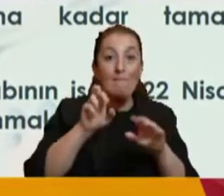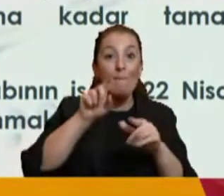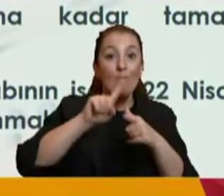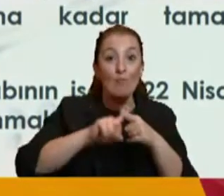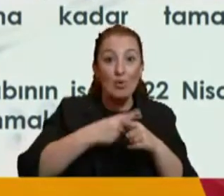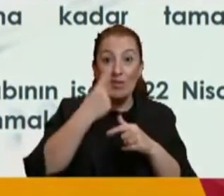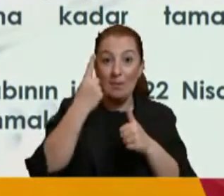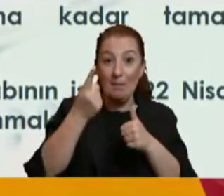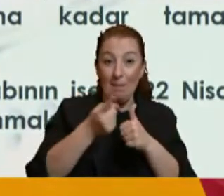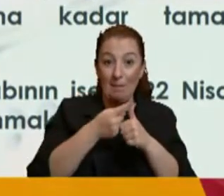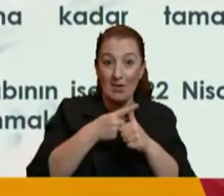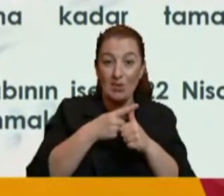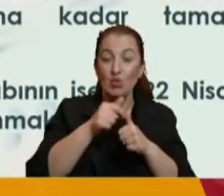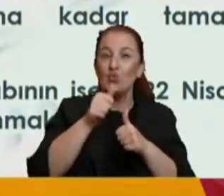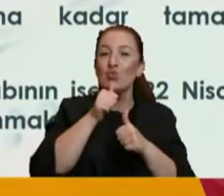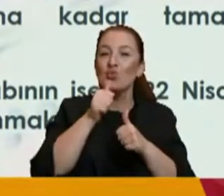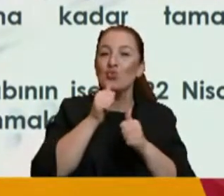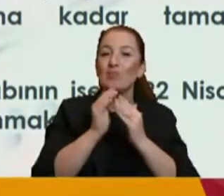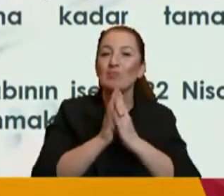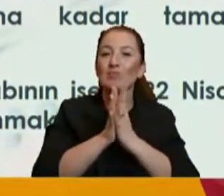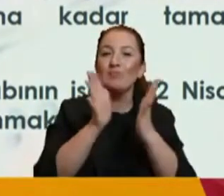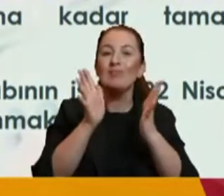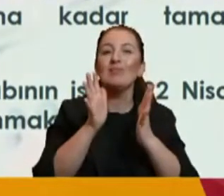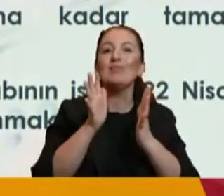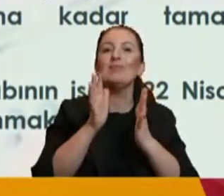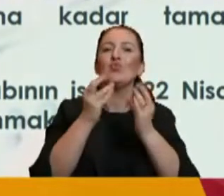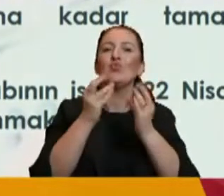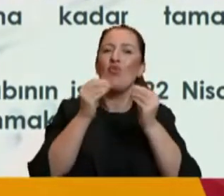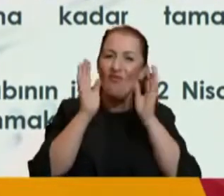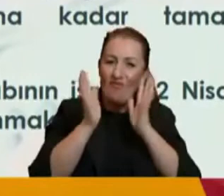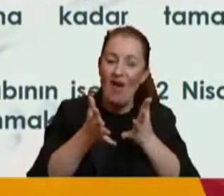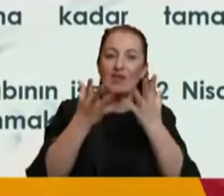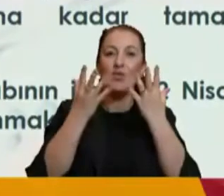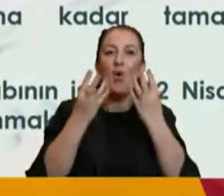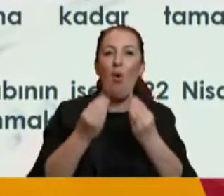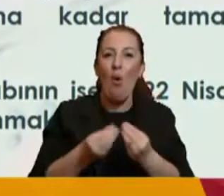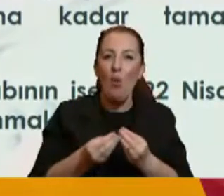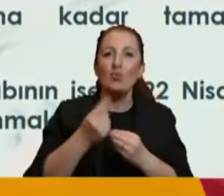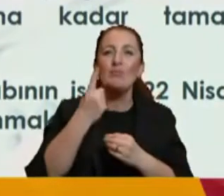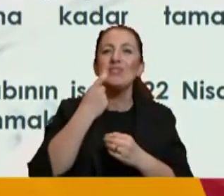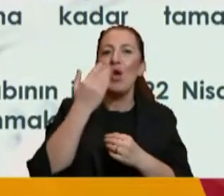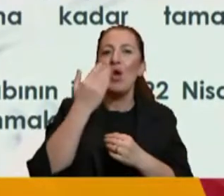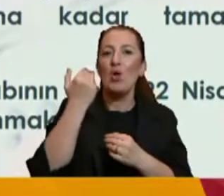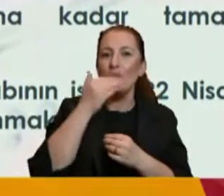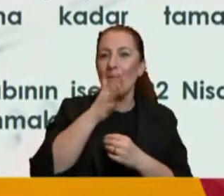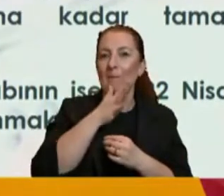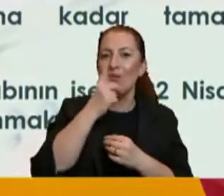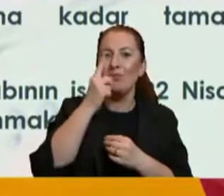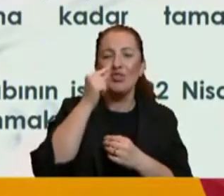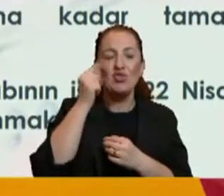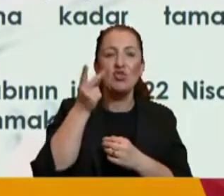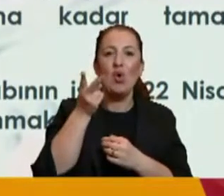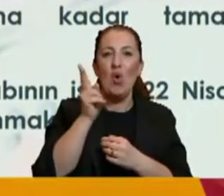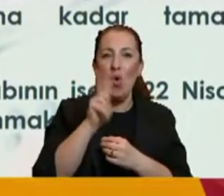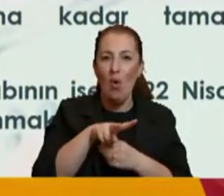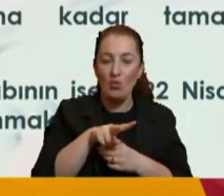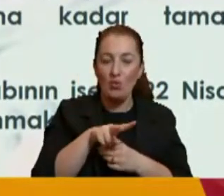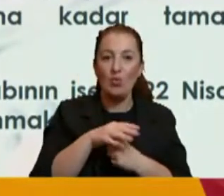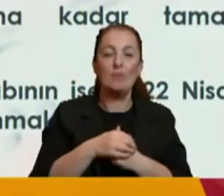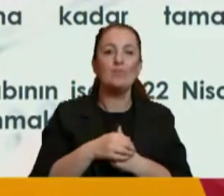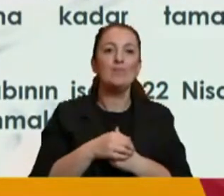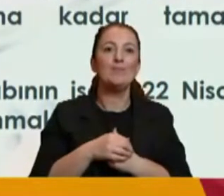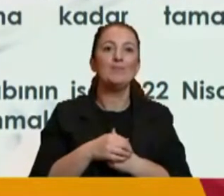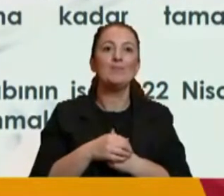birinci etabının yani su baskınlarının daha çok yaşandığı geçtiğimiz yıl biliyorsunuz bir kişi vefat etti bu bölgede